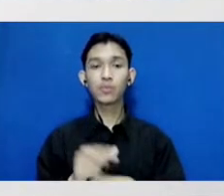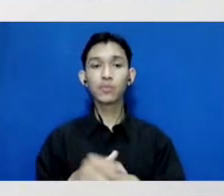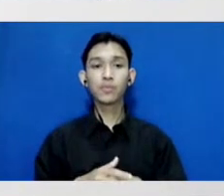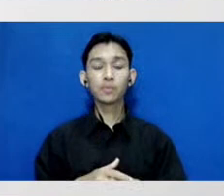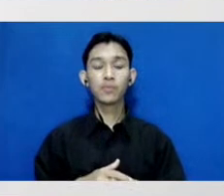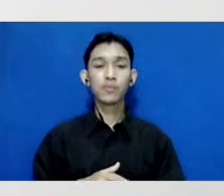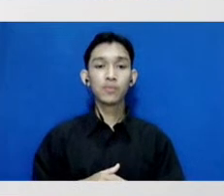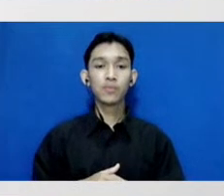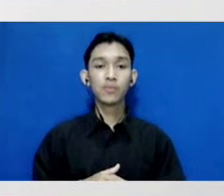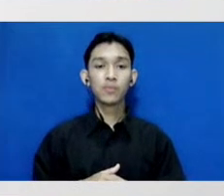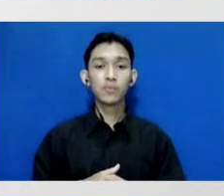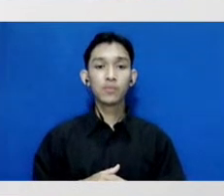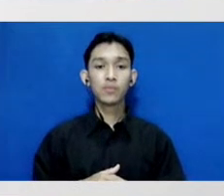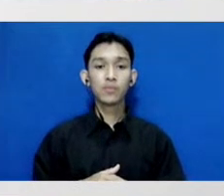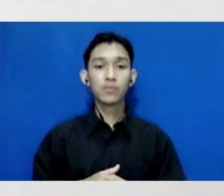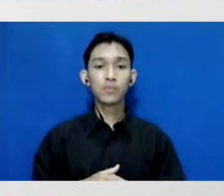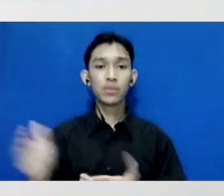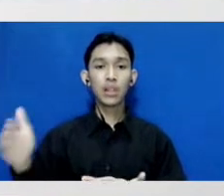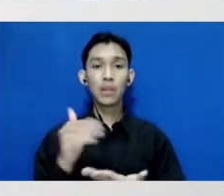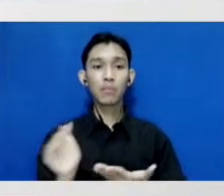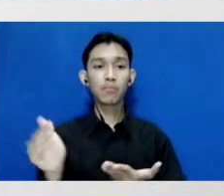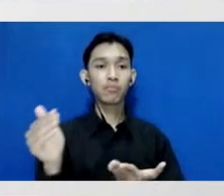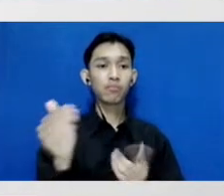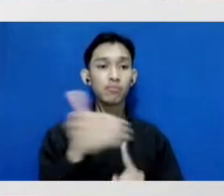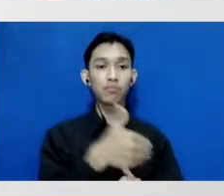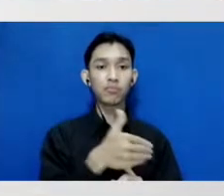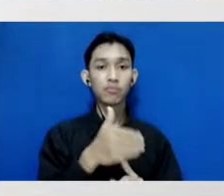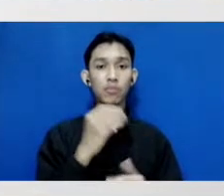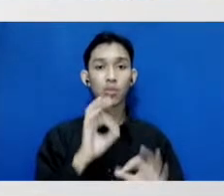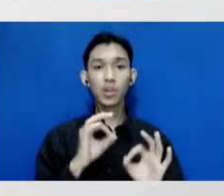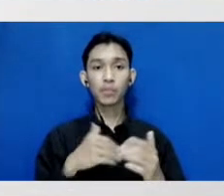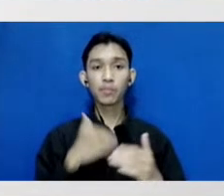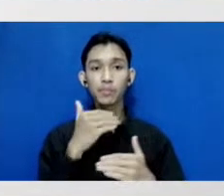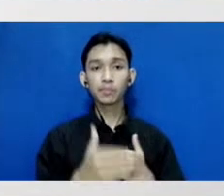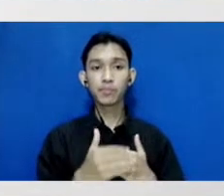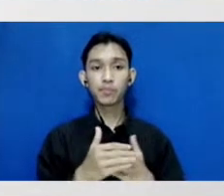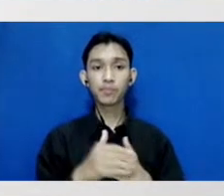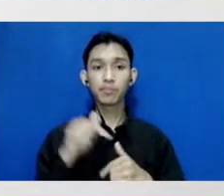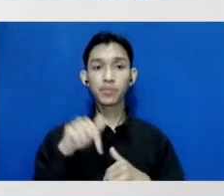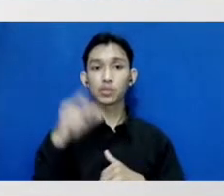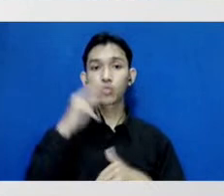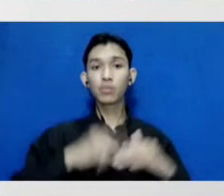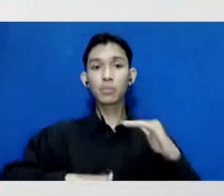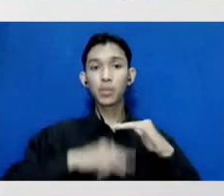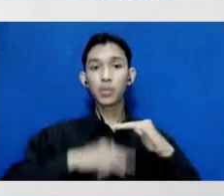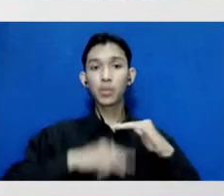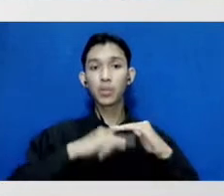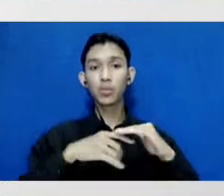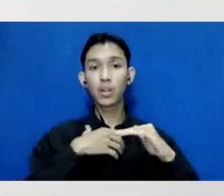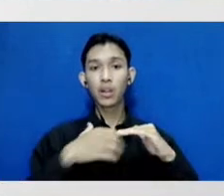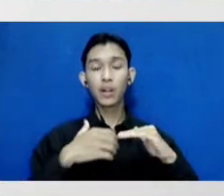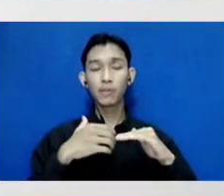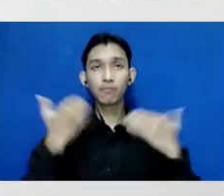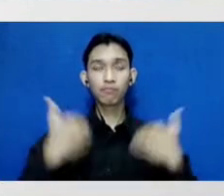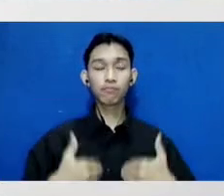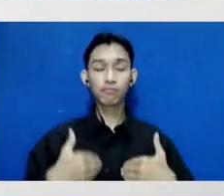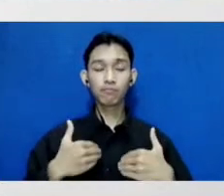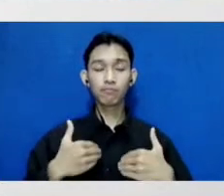Di slide berikutnya. Jadi untuk pemenuhan fundamental rights dari warga EU, tentunya